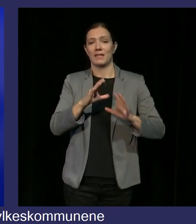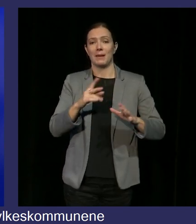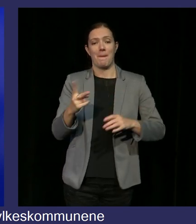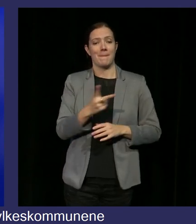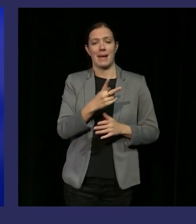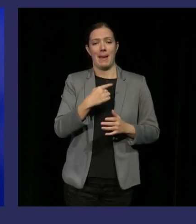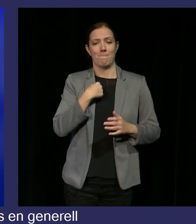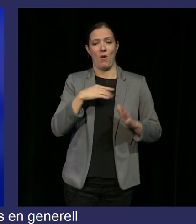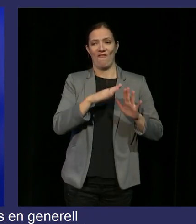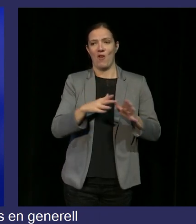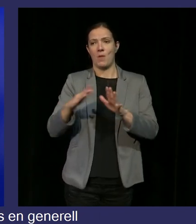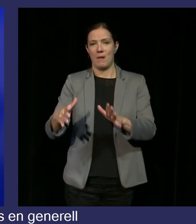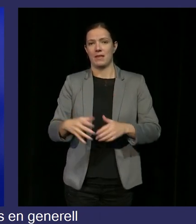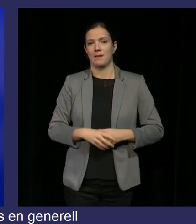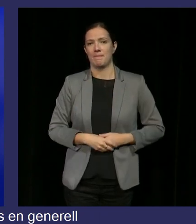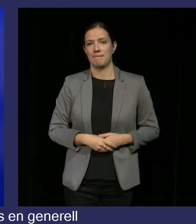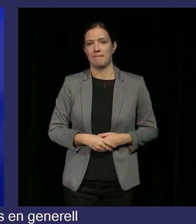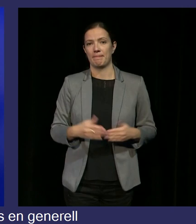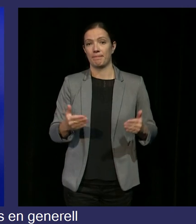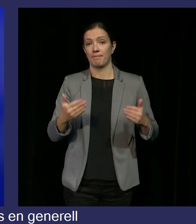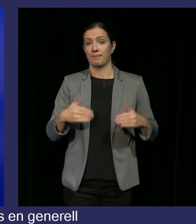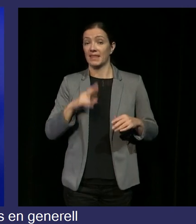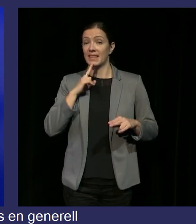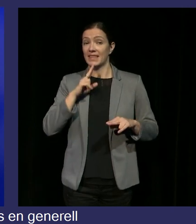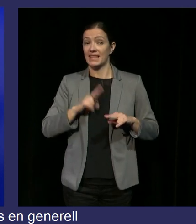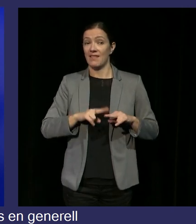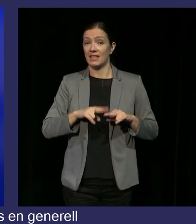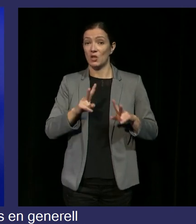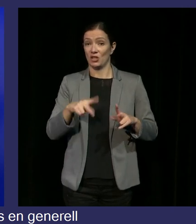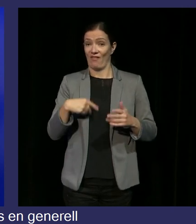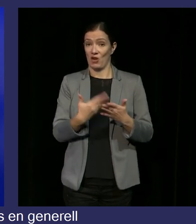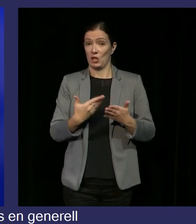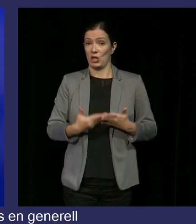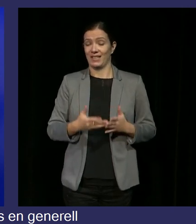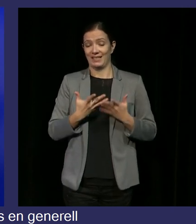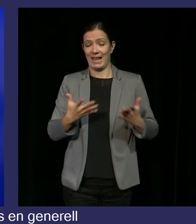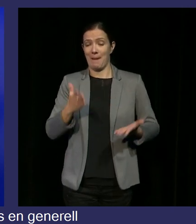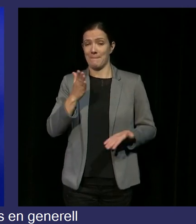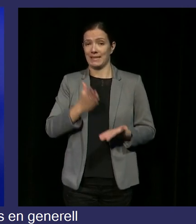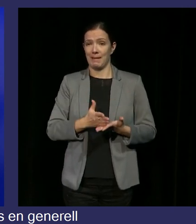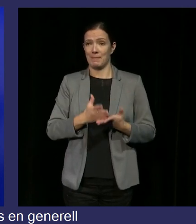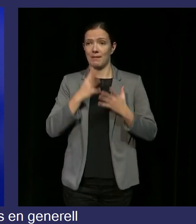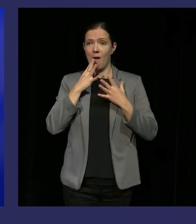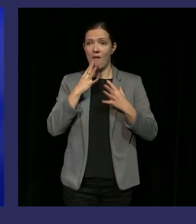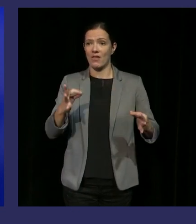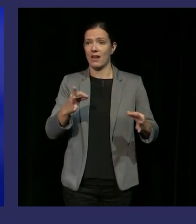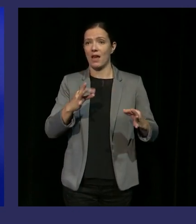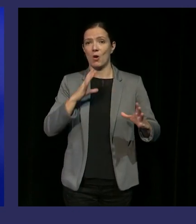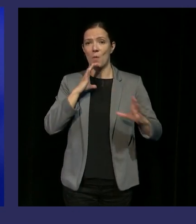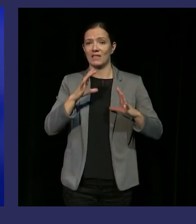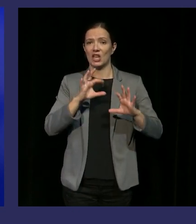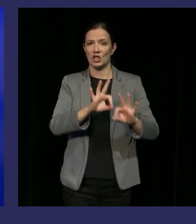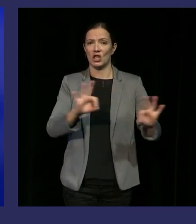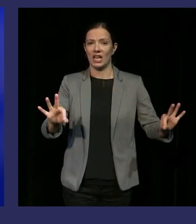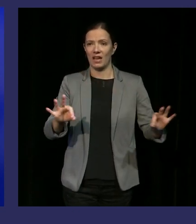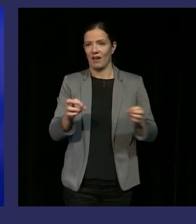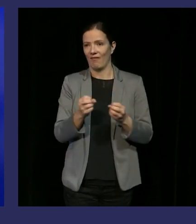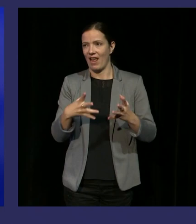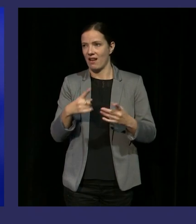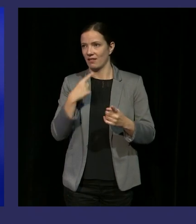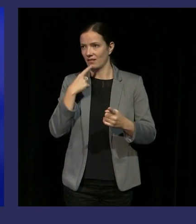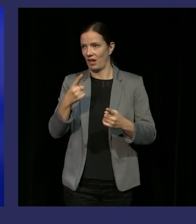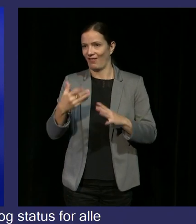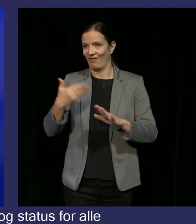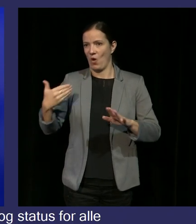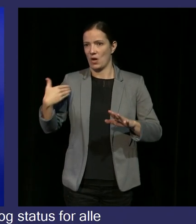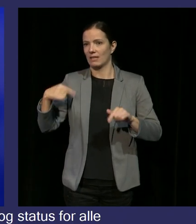begge målformer. Og så kan det også nevnes at det foreslås en generell bestemmelse om at det offentlige skal kommunisere klart. Det har flere påpekt tidligere i